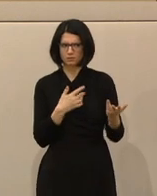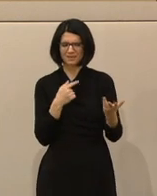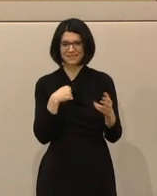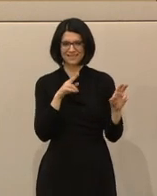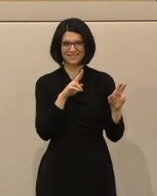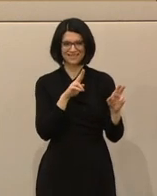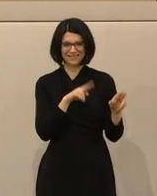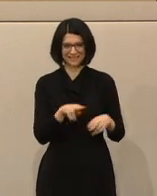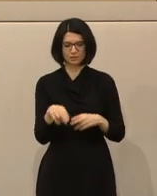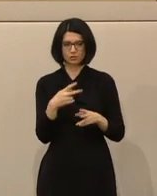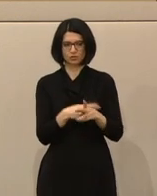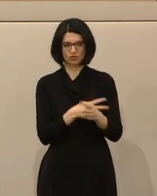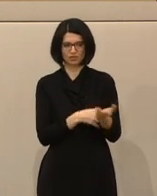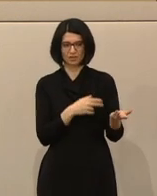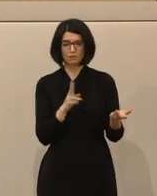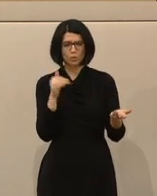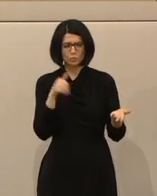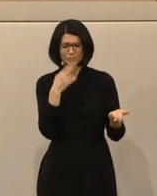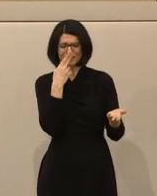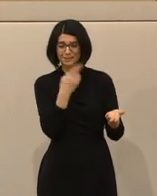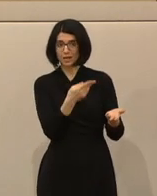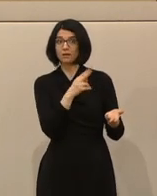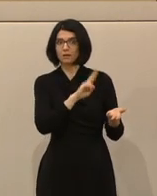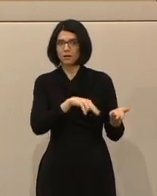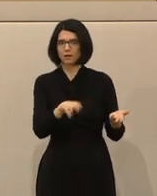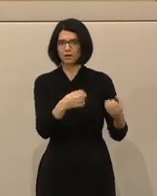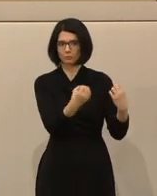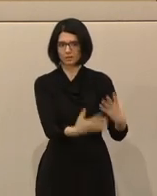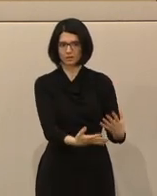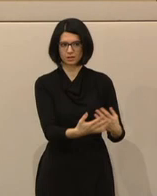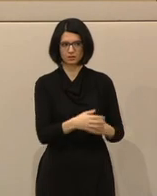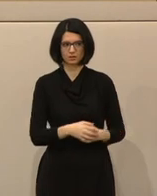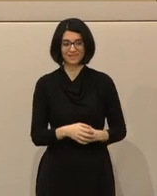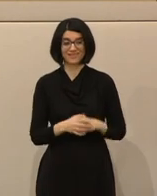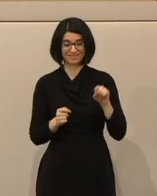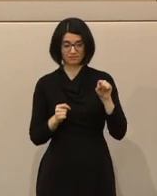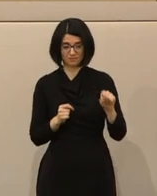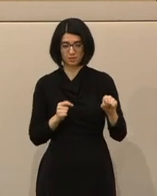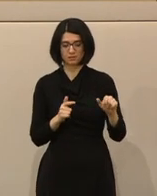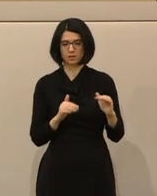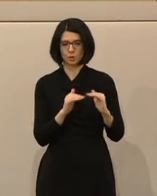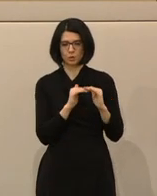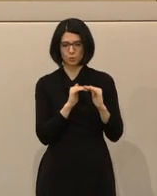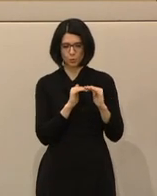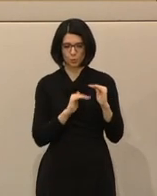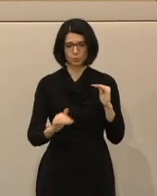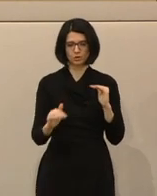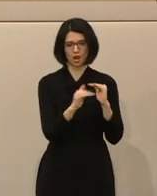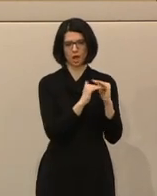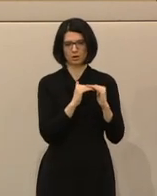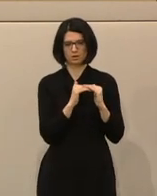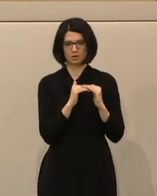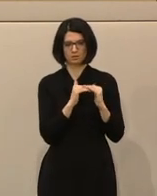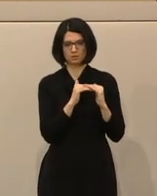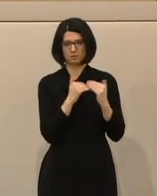einem Rechtsstaat gerecht zugeht. Weil das die Grundlage des